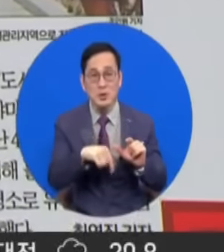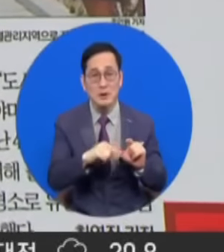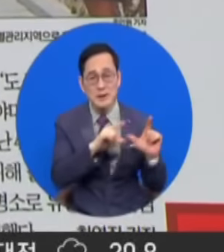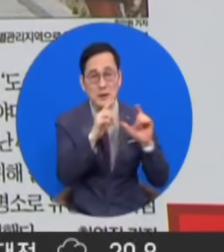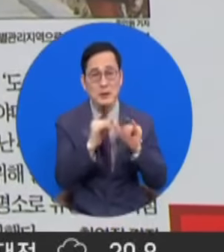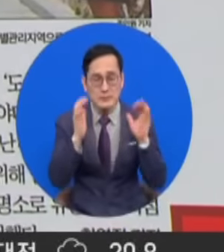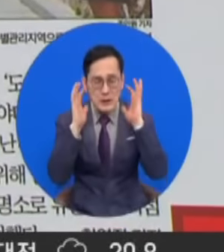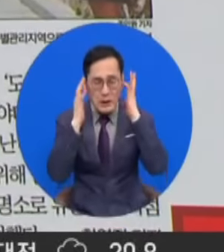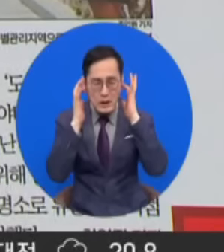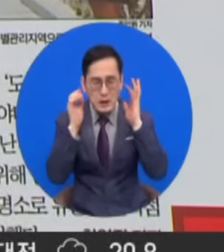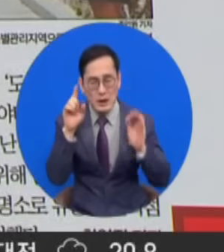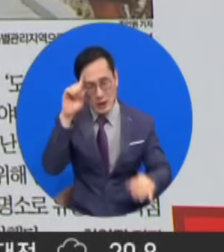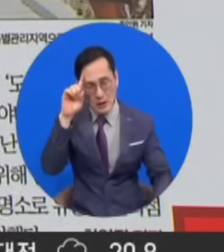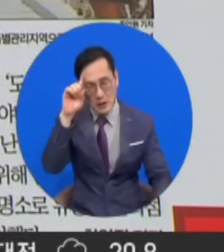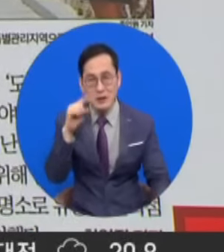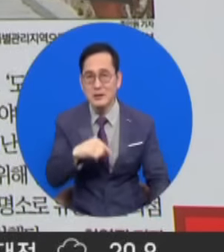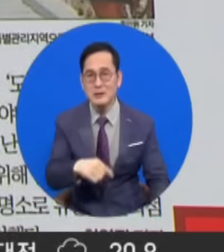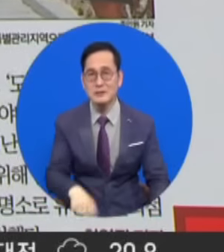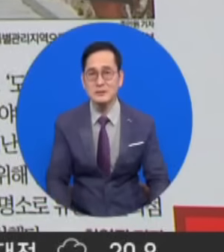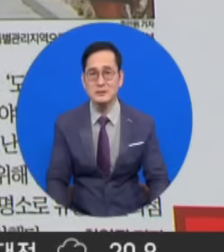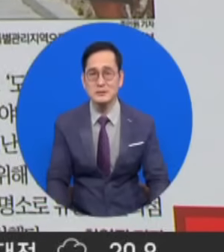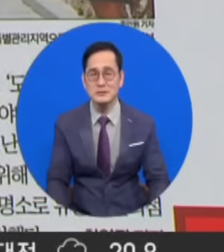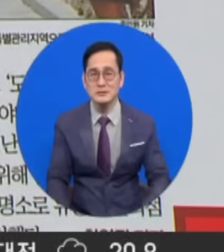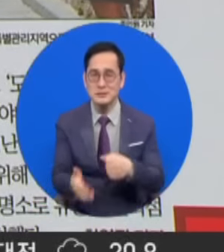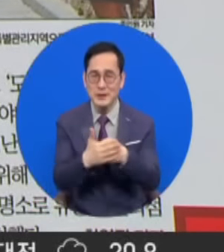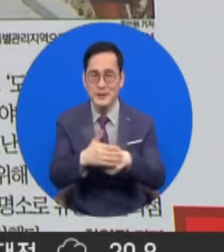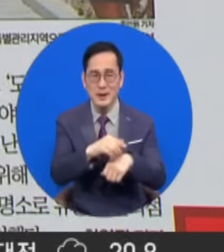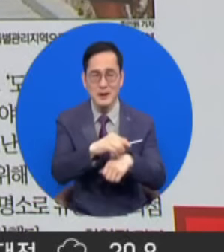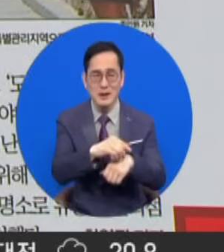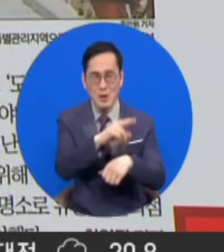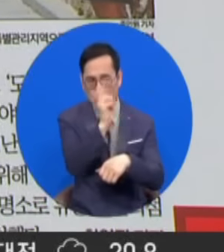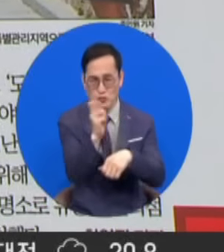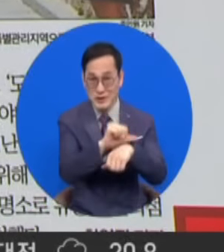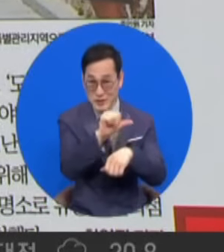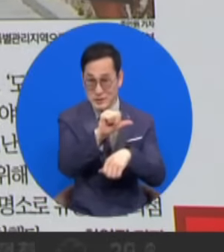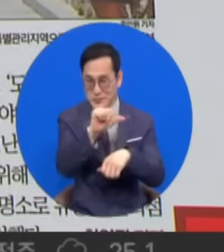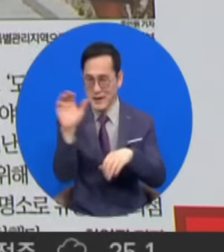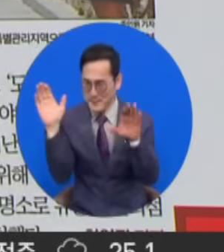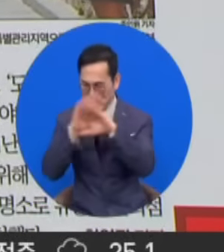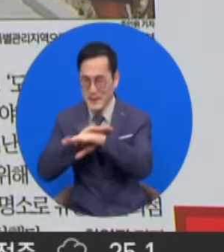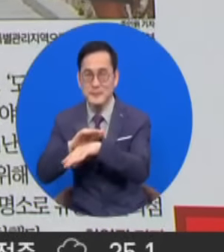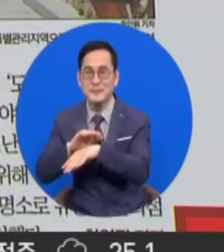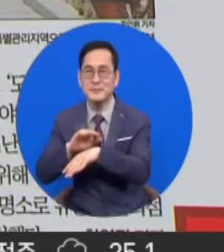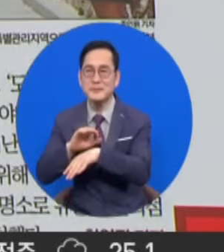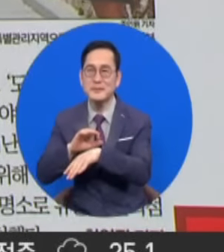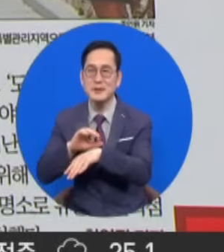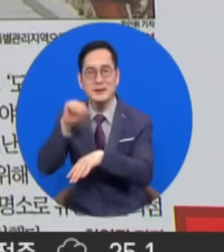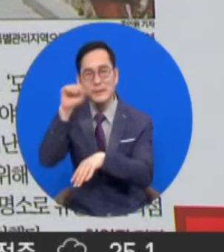것입니다. 주민 보호를 위해 오후 5시부터 오전 10시까지는 통금입니다.